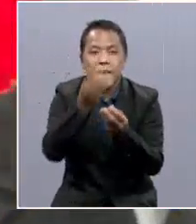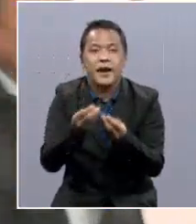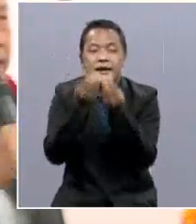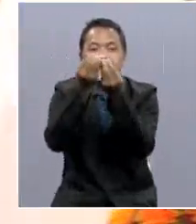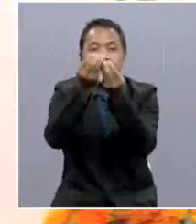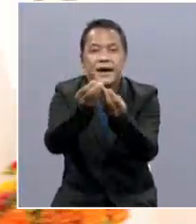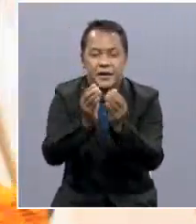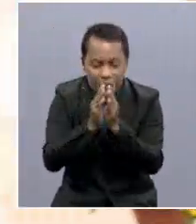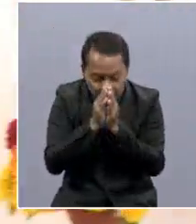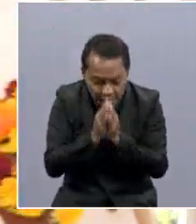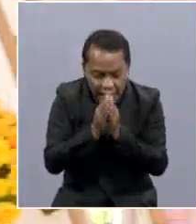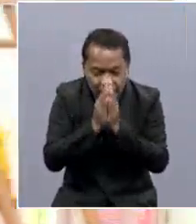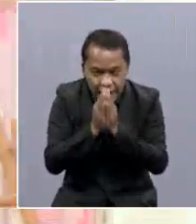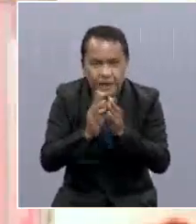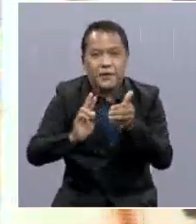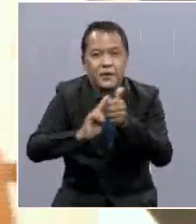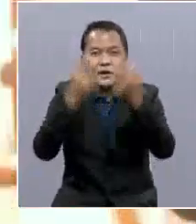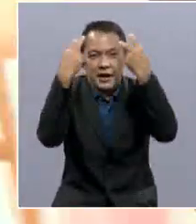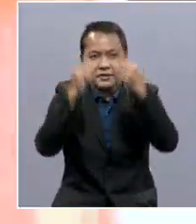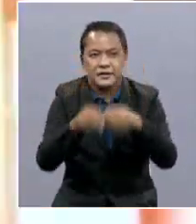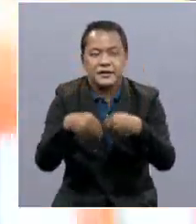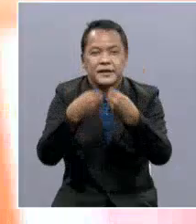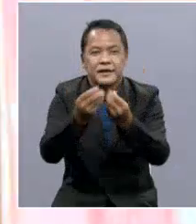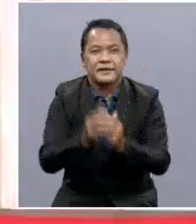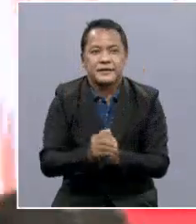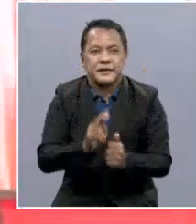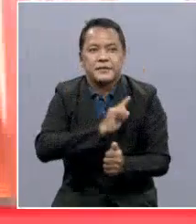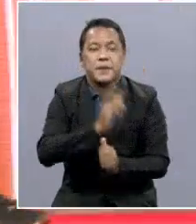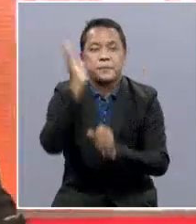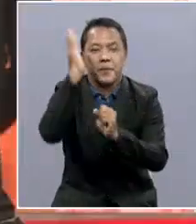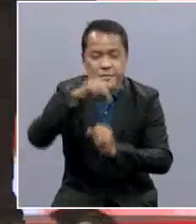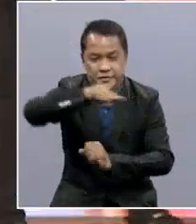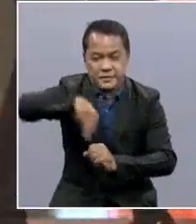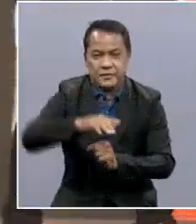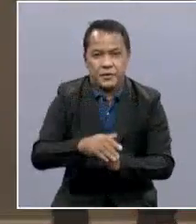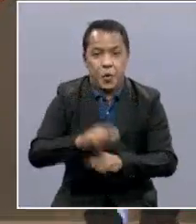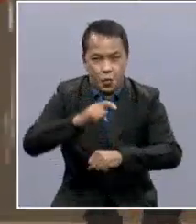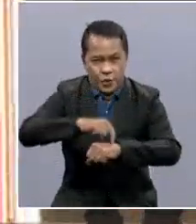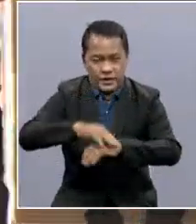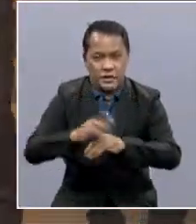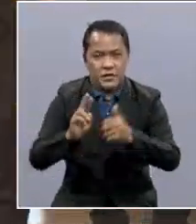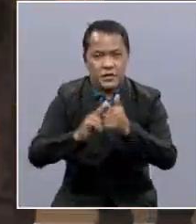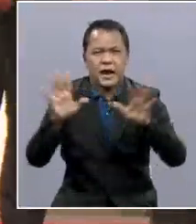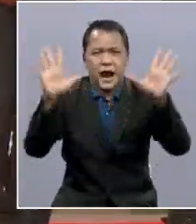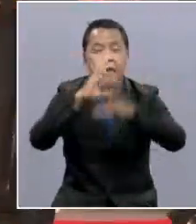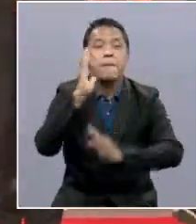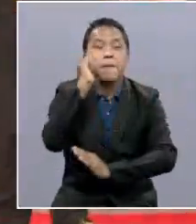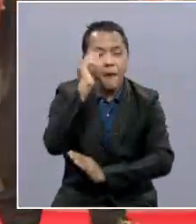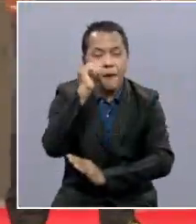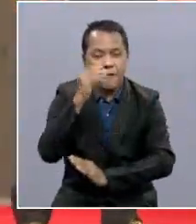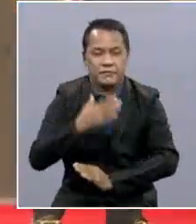ยกมือไหว้พลเอกประวิตรนะครับถึงขั้นคุณวีระที่ทำหน้าที่โฆษกภายในงานนะครับบอกว่าเวลานี้ลุงป้อมเปรียบเหมือนพ่อ